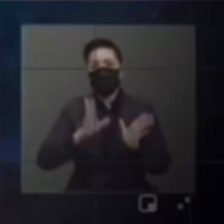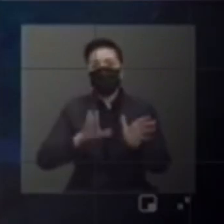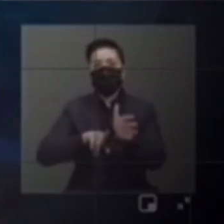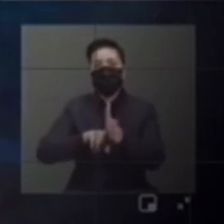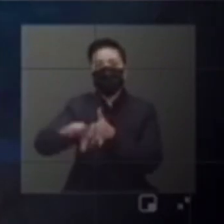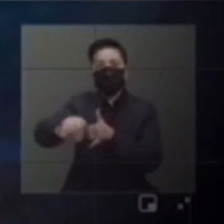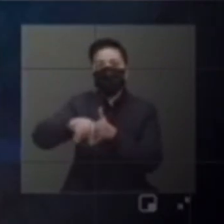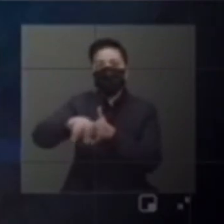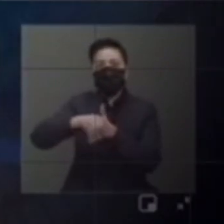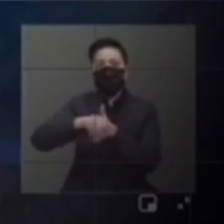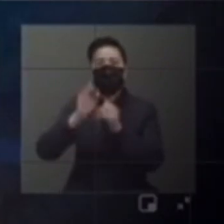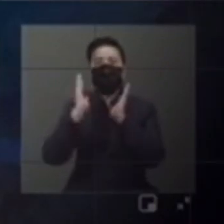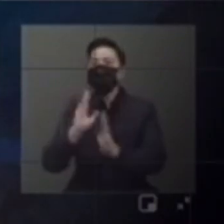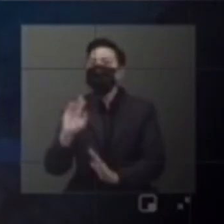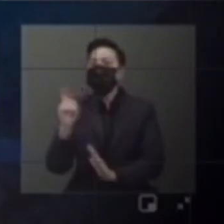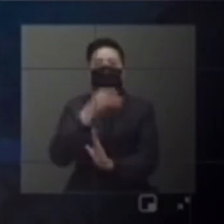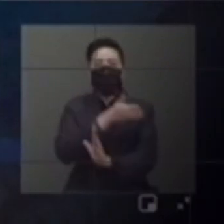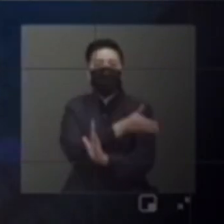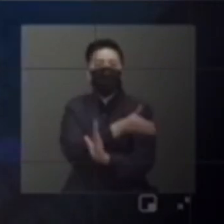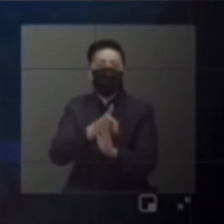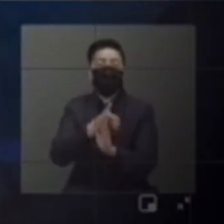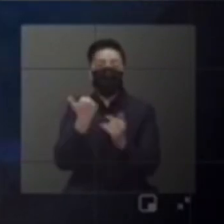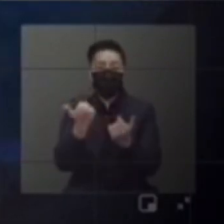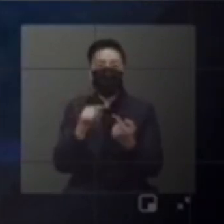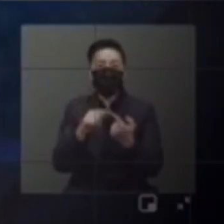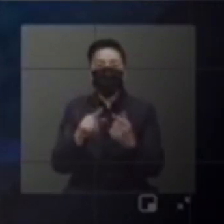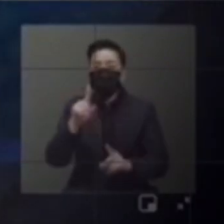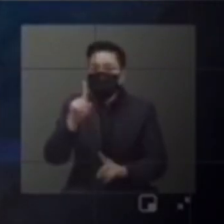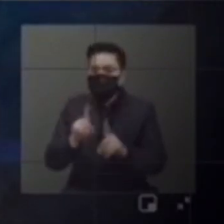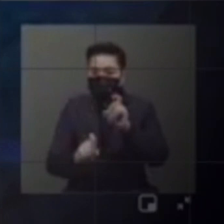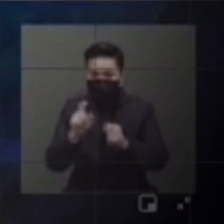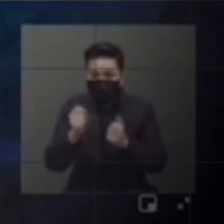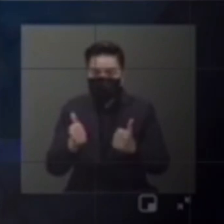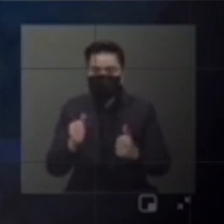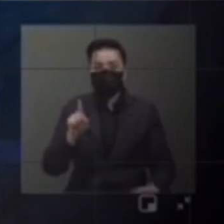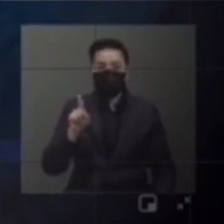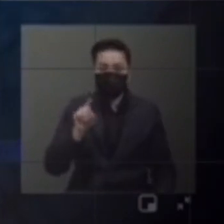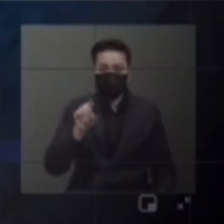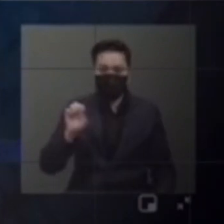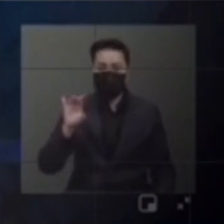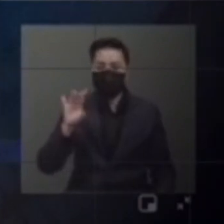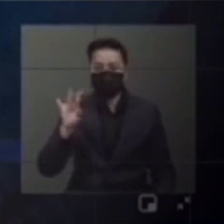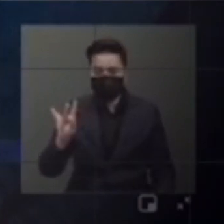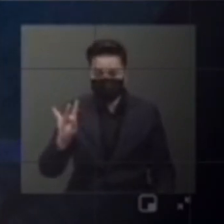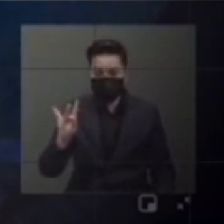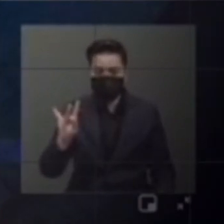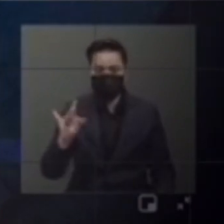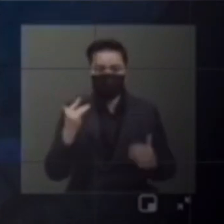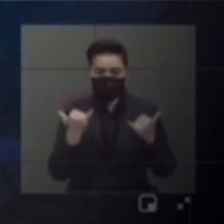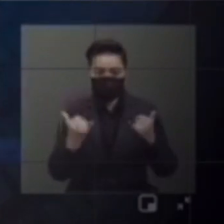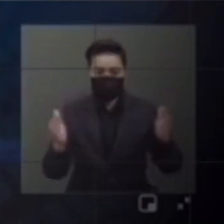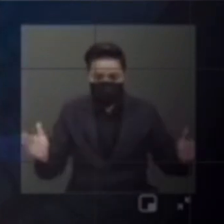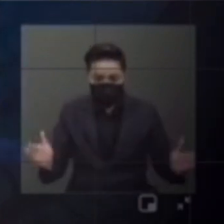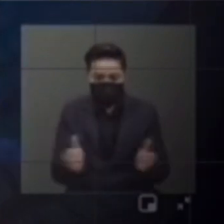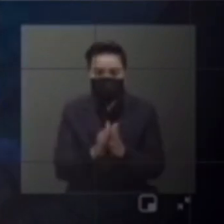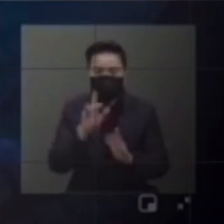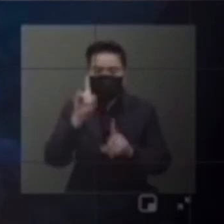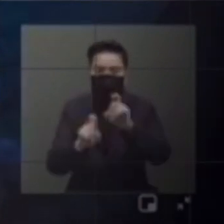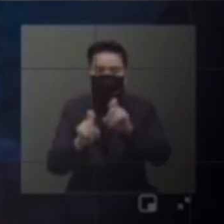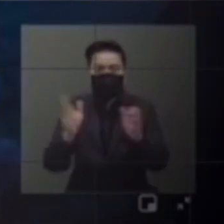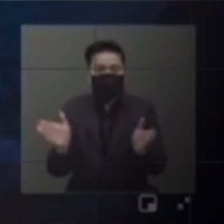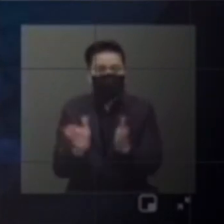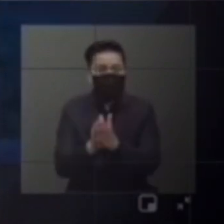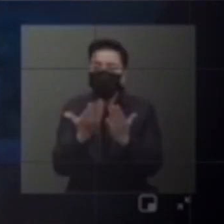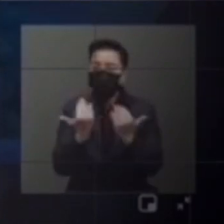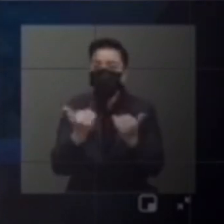านผู้ติดเชื้อรายใหม่และในวันนี้ค่ะรายงานผู้เสียชีวิต108คนนะคะทำให้ยอดผู้เสียชีวิตสะ